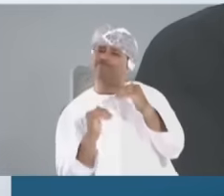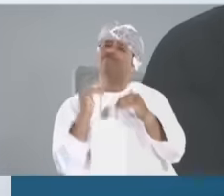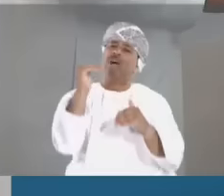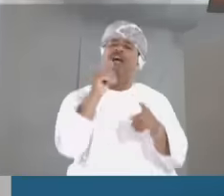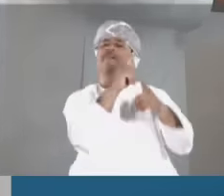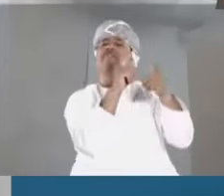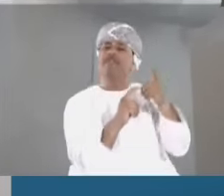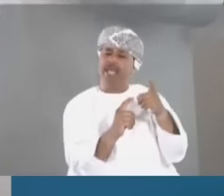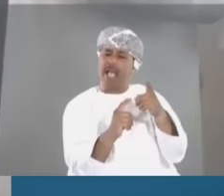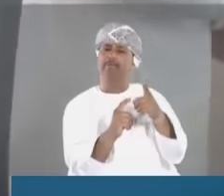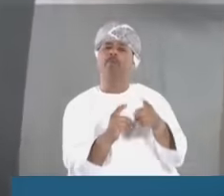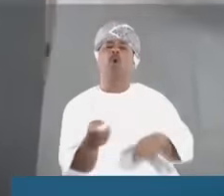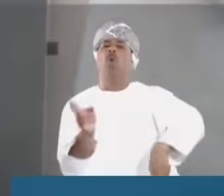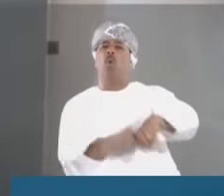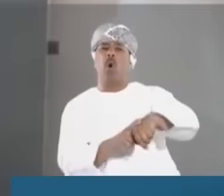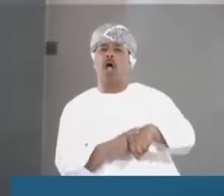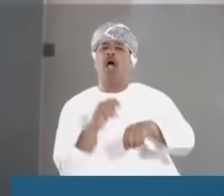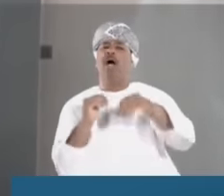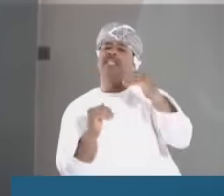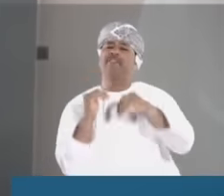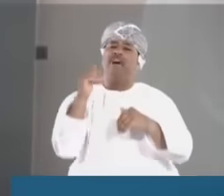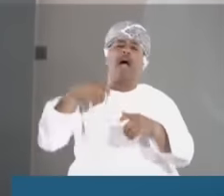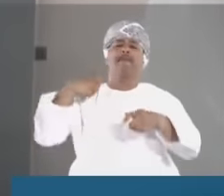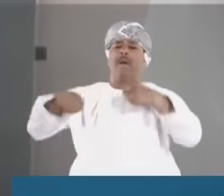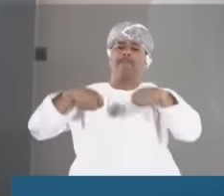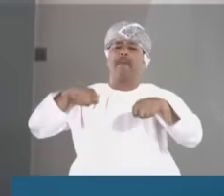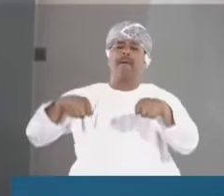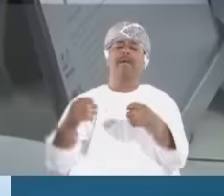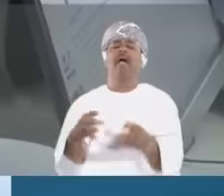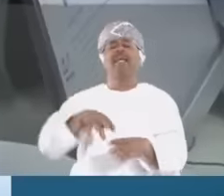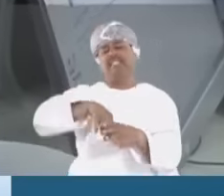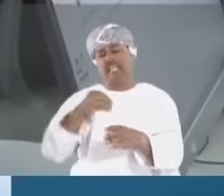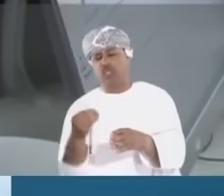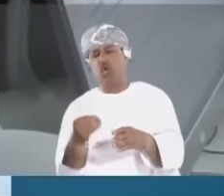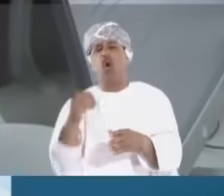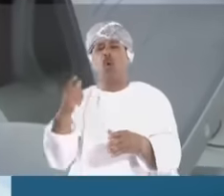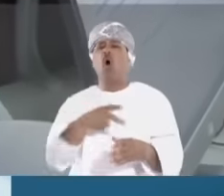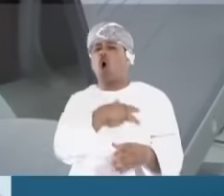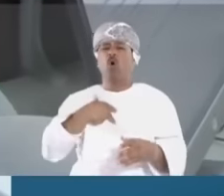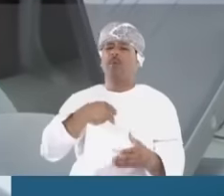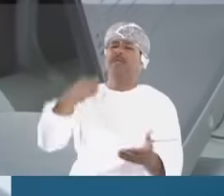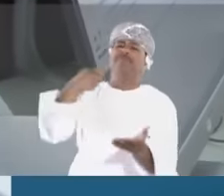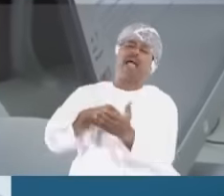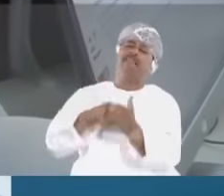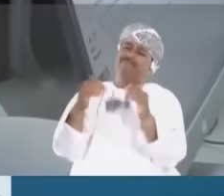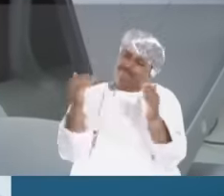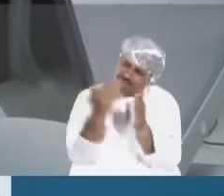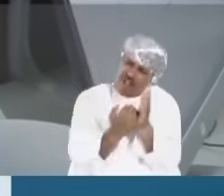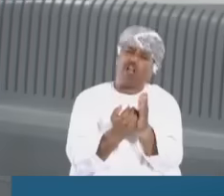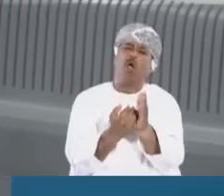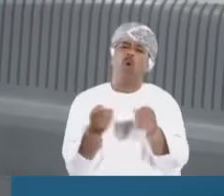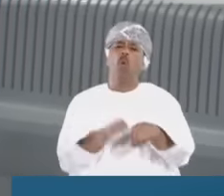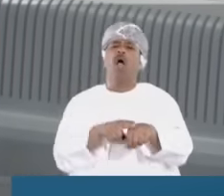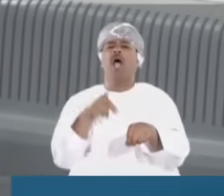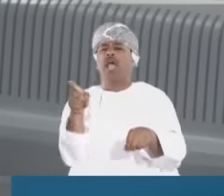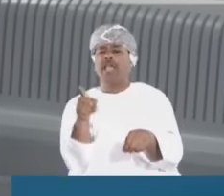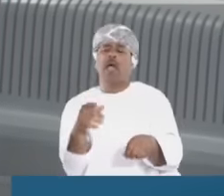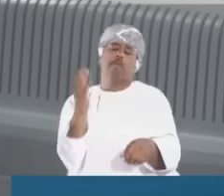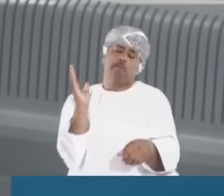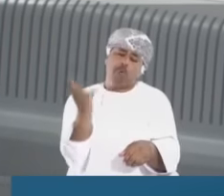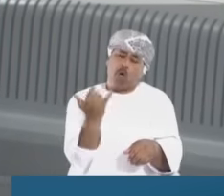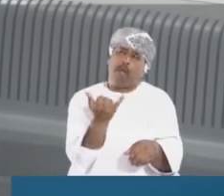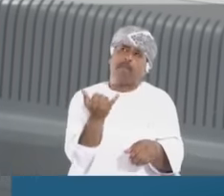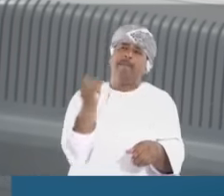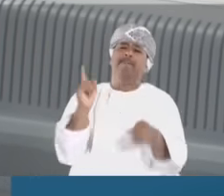الضريبة بالإضافة إلى ارتفاع تكاليف الإنتاج وخفض الإنفاق الحكومي، من الممكن أن تشكل عامل ضغط